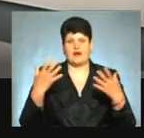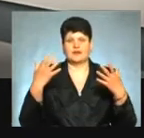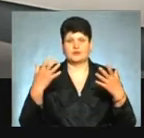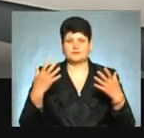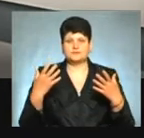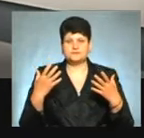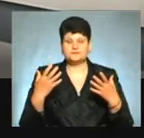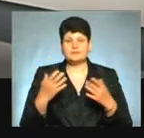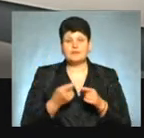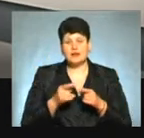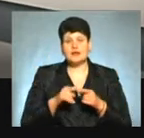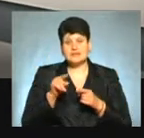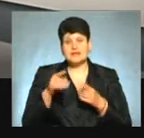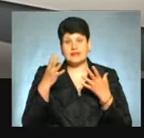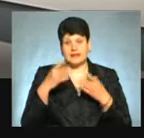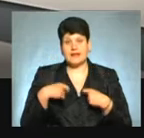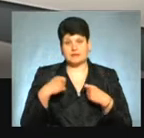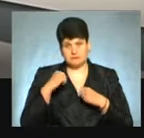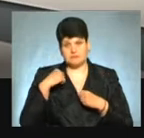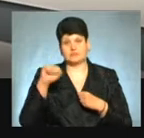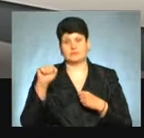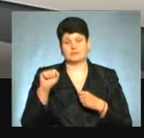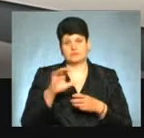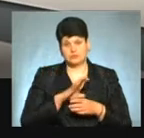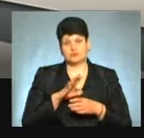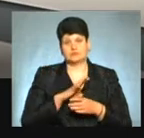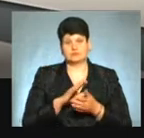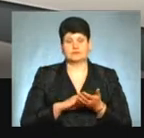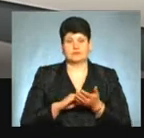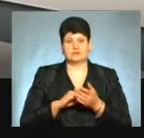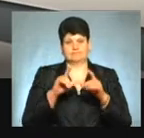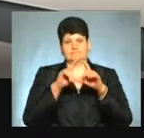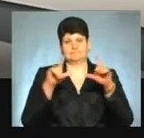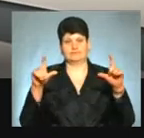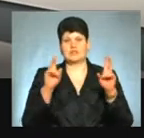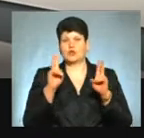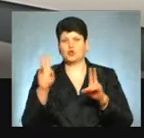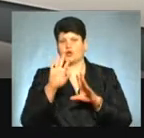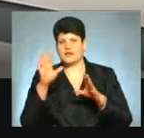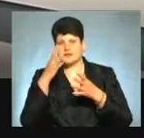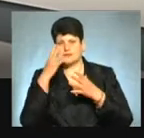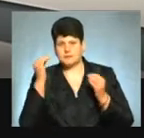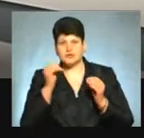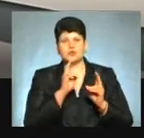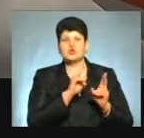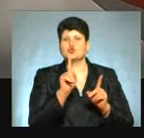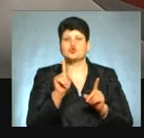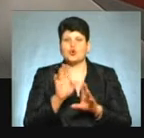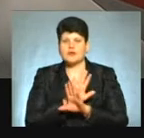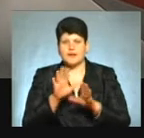65-го року. І далі цей День Побєди став класикою, ось під лозунгом «Ніхто не забит, ніщо не забите».